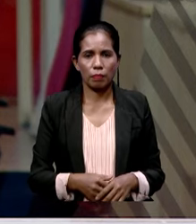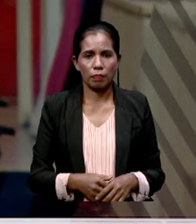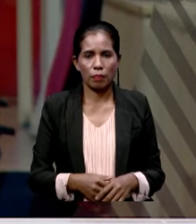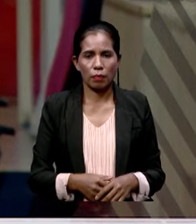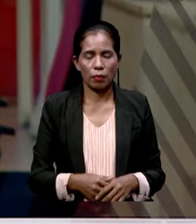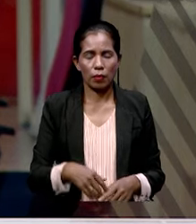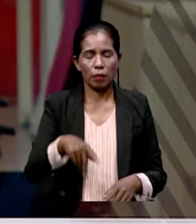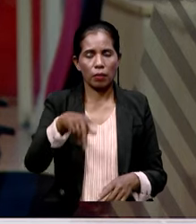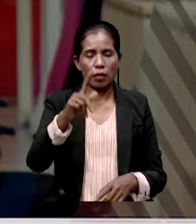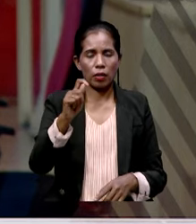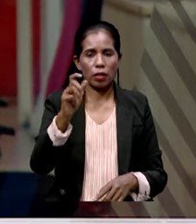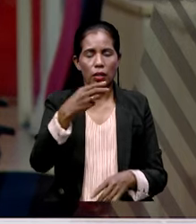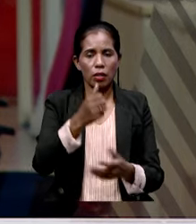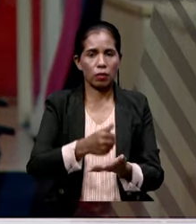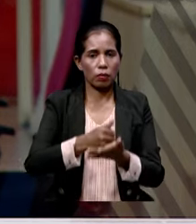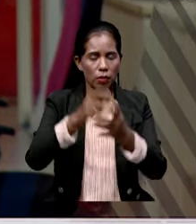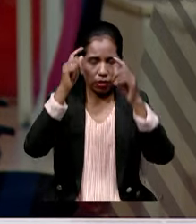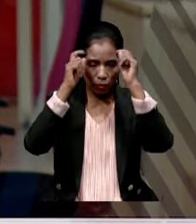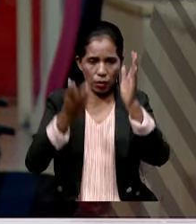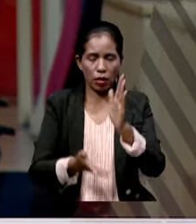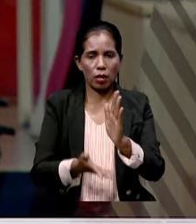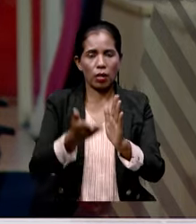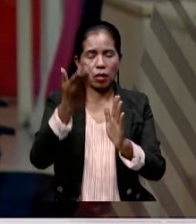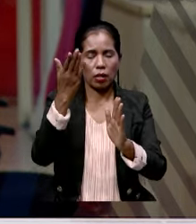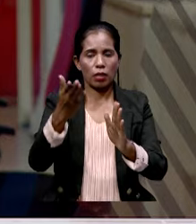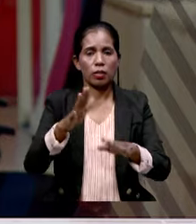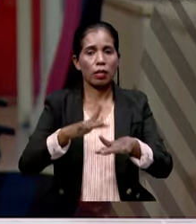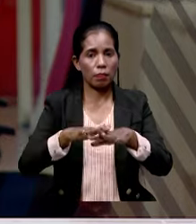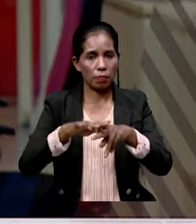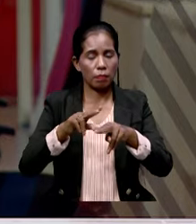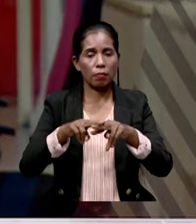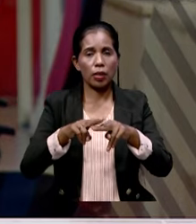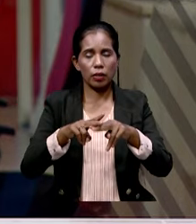PT Garam Madura Siapoe Timor Leste sa produção masin iha relaran.